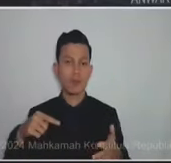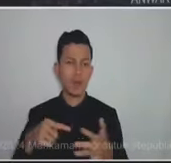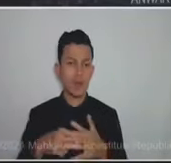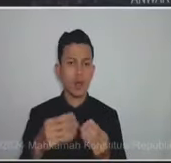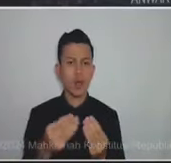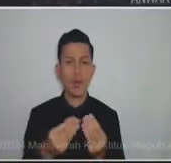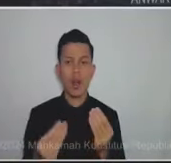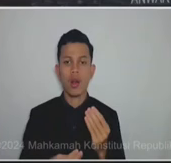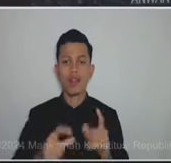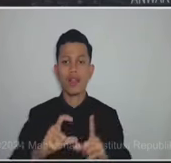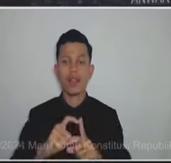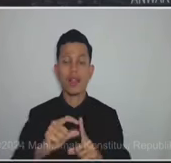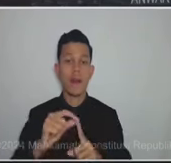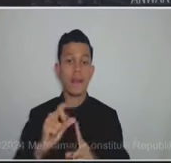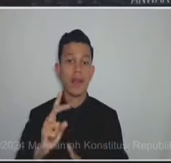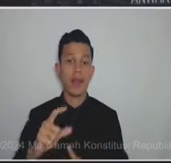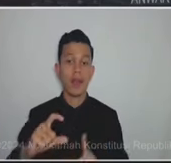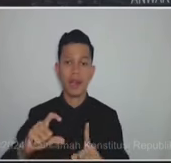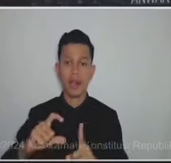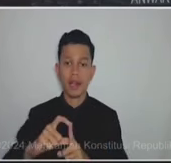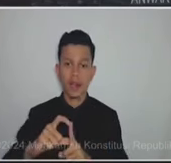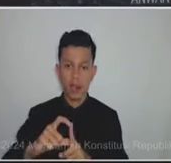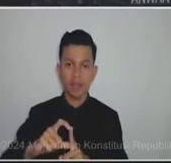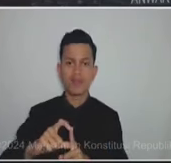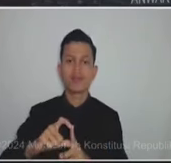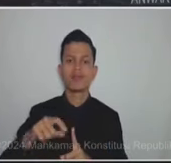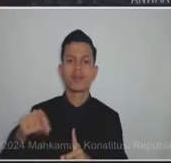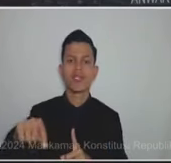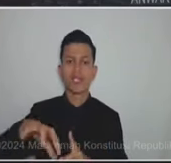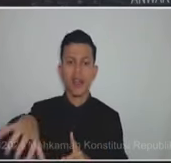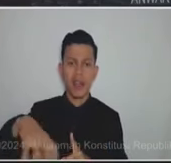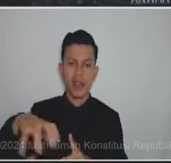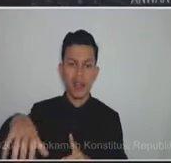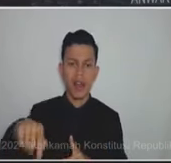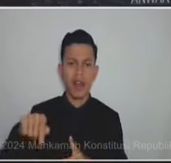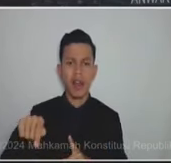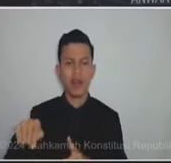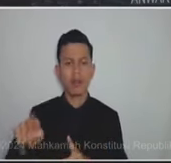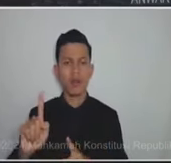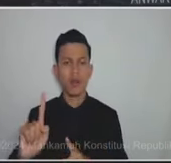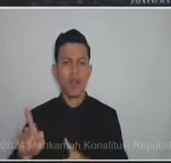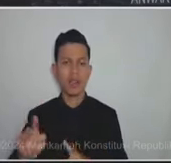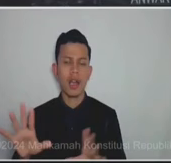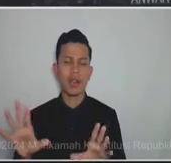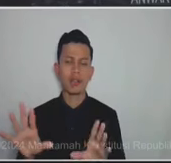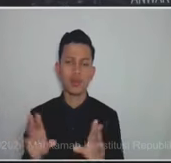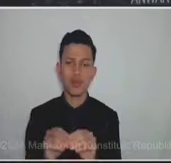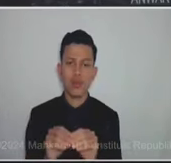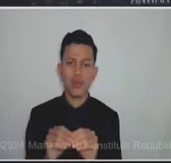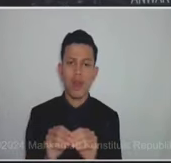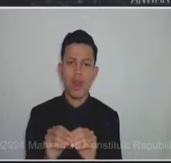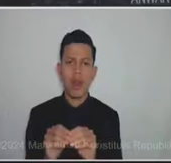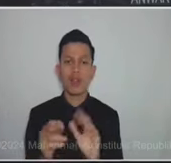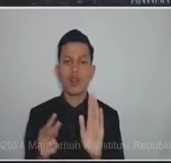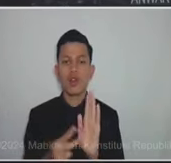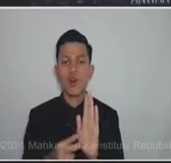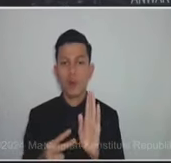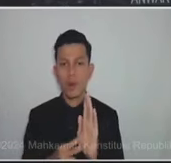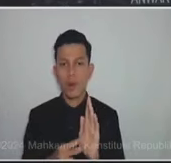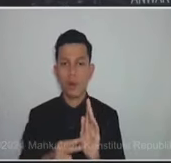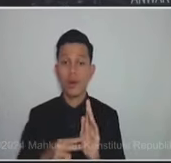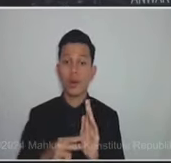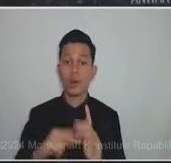pemilihan umum anggota Dewan Perwakilan Rakyat daerah di daerah